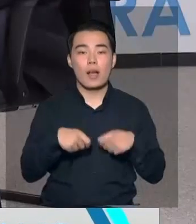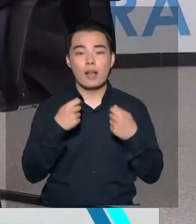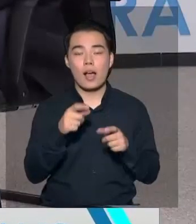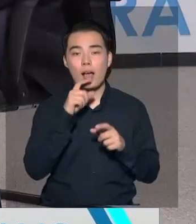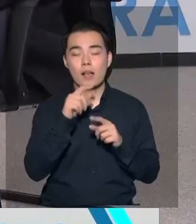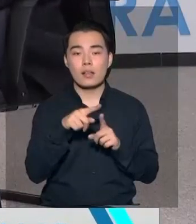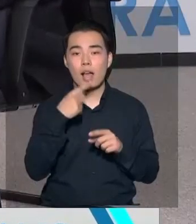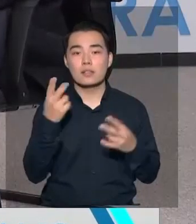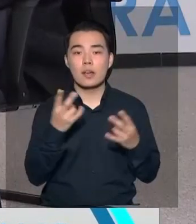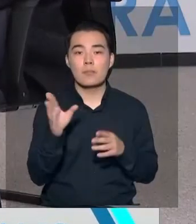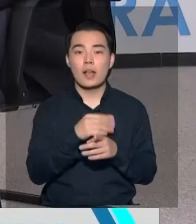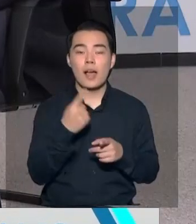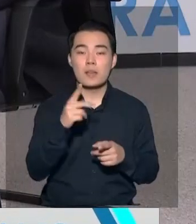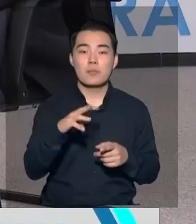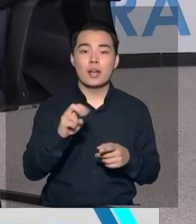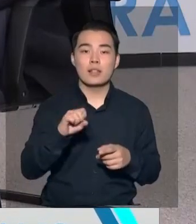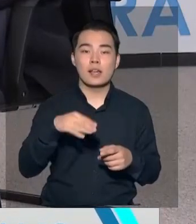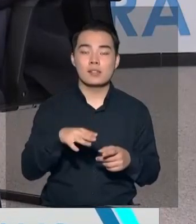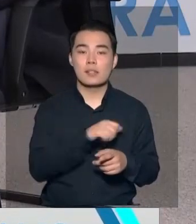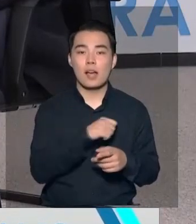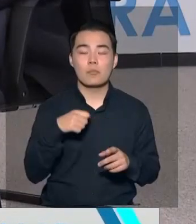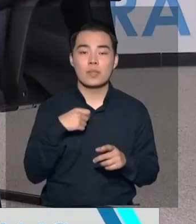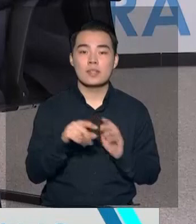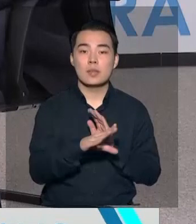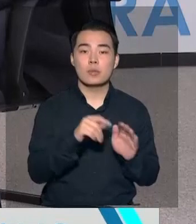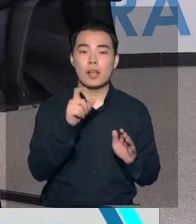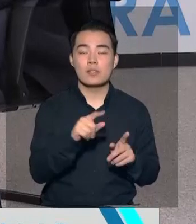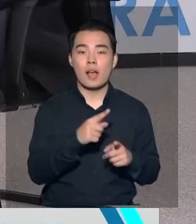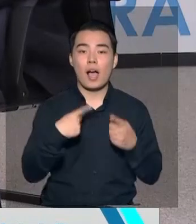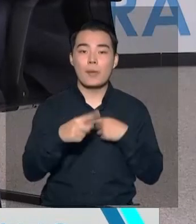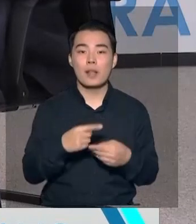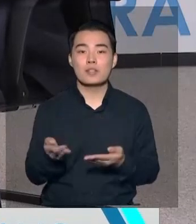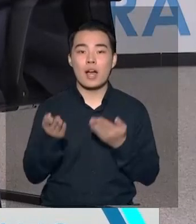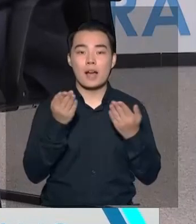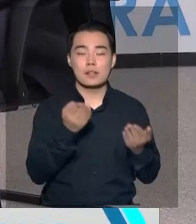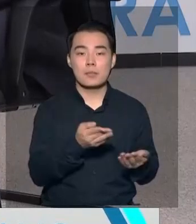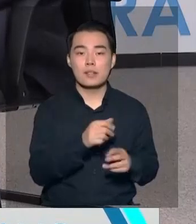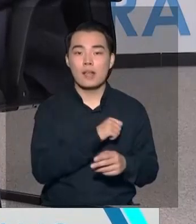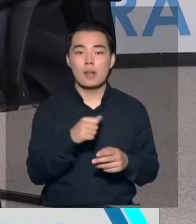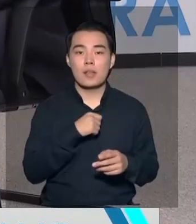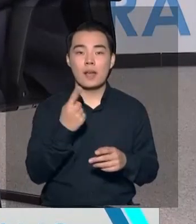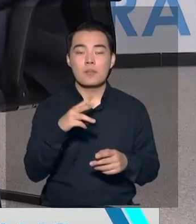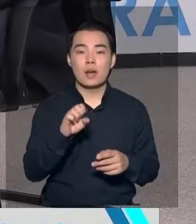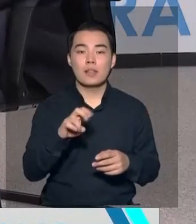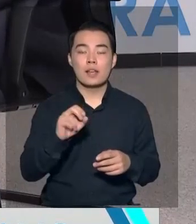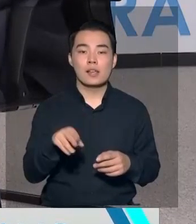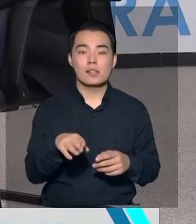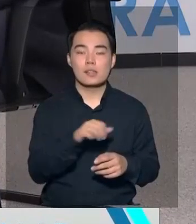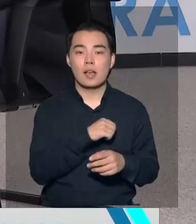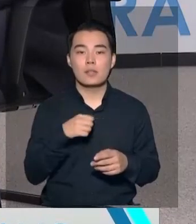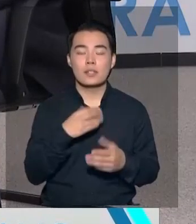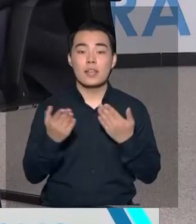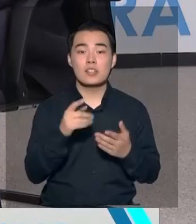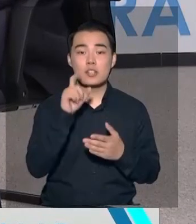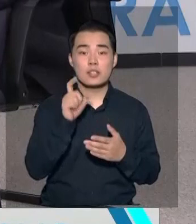Бір мандатты округтардан түсіп отқан депутаттарды қайта шақырып алу, яғни императивті мандат деген ұғым инноватор. Егер